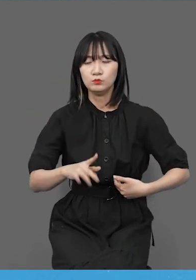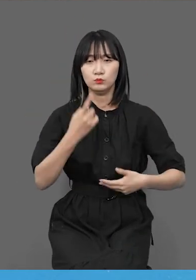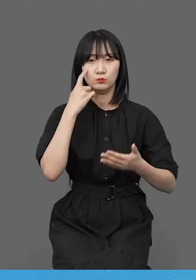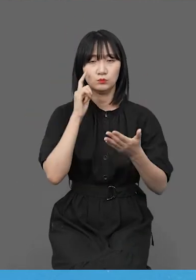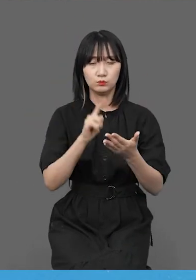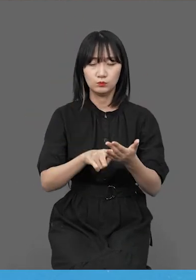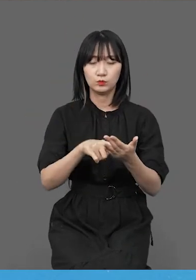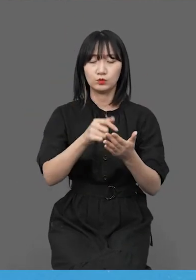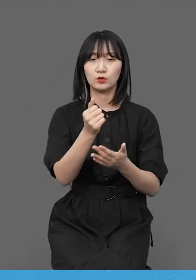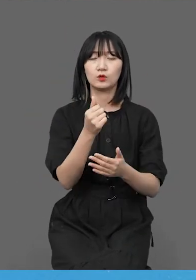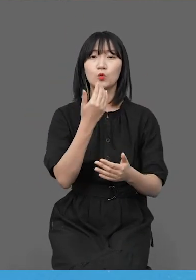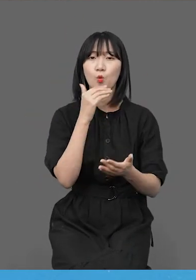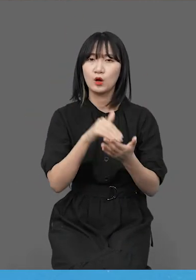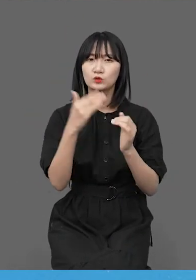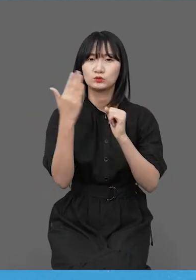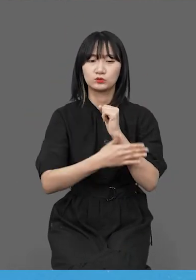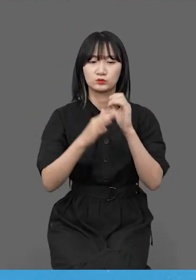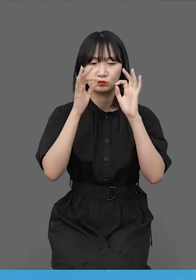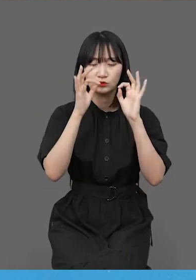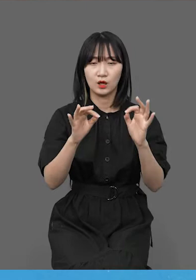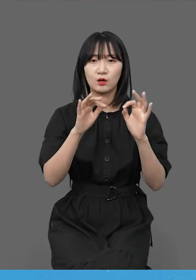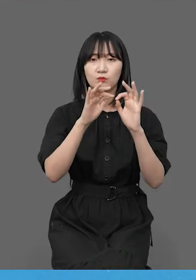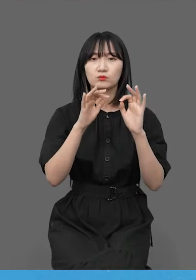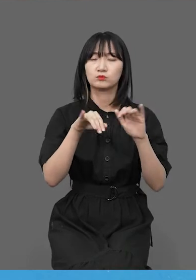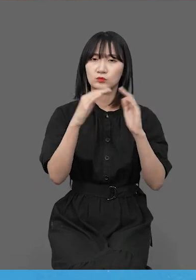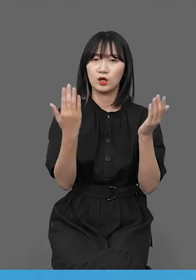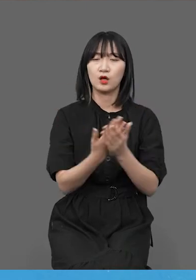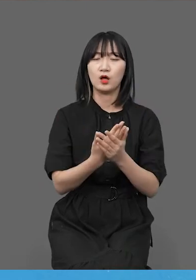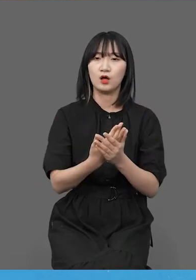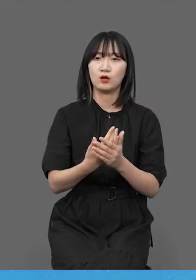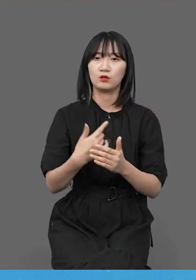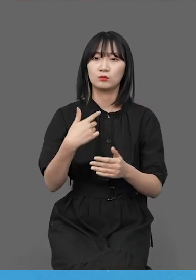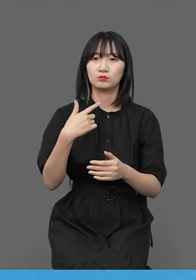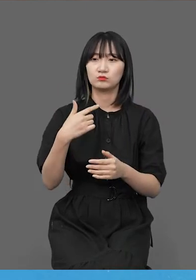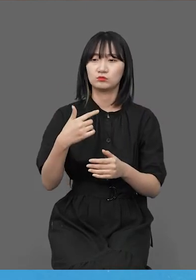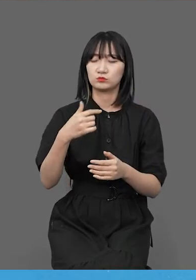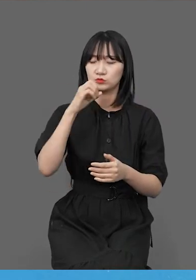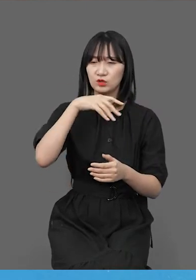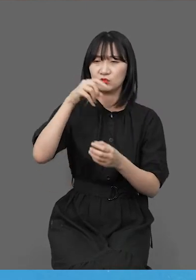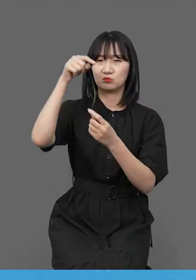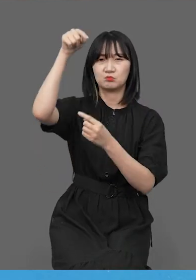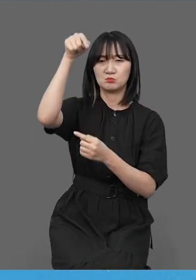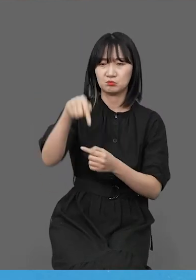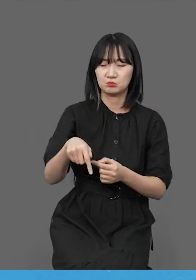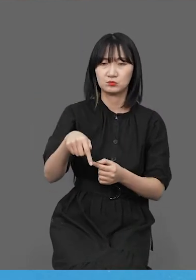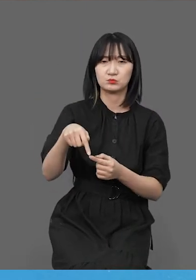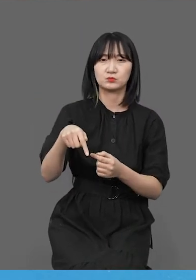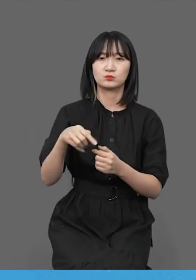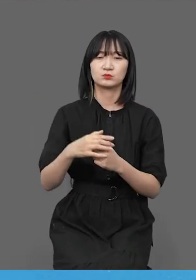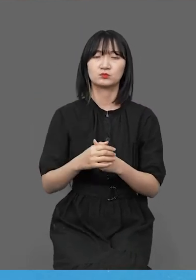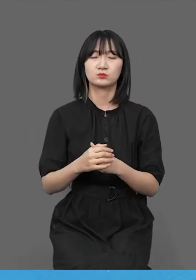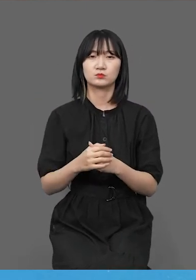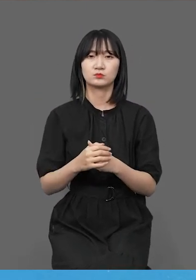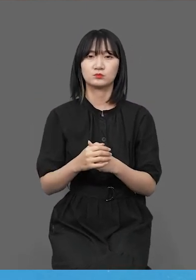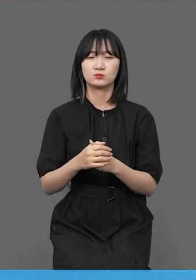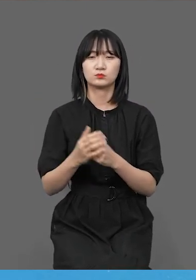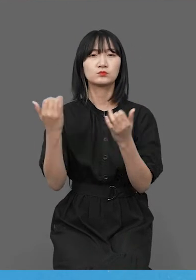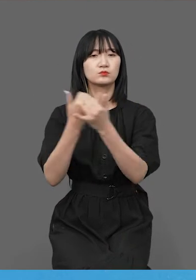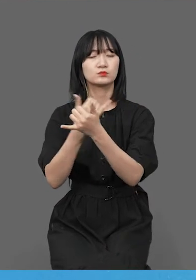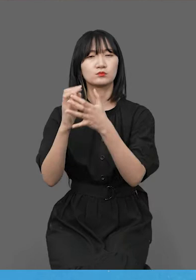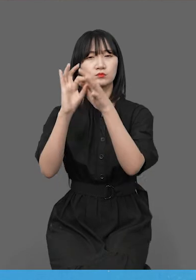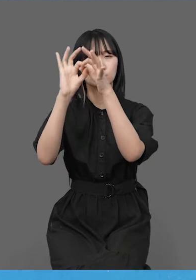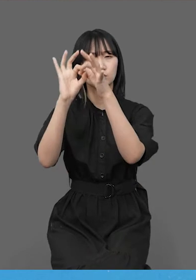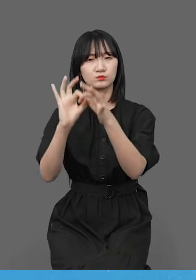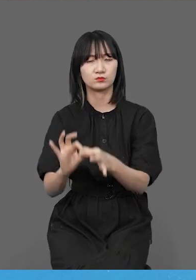시조새 화석들은 사촌지간들처럼 아버지 아들, 큰아버지 아들, 작은아버지 아들처럼 말이죠. 그런 사촌지간의 형태, 그러니까